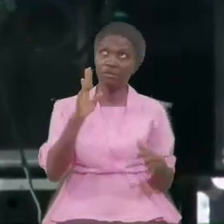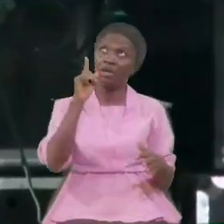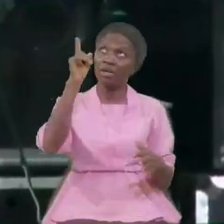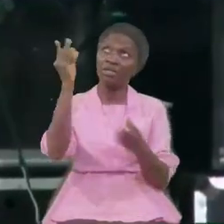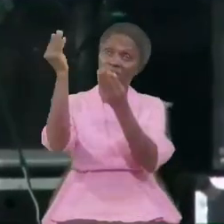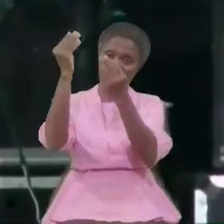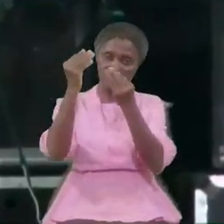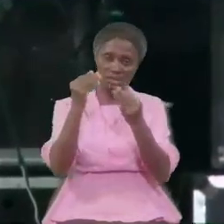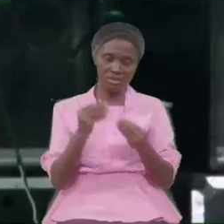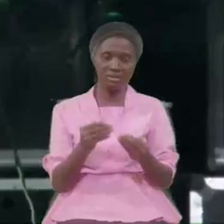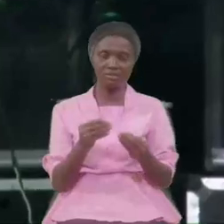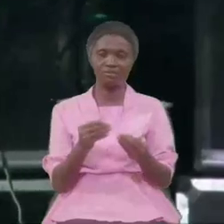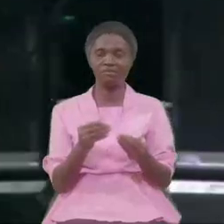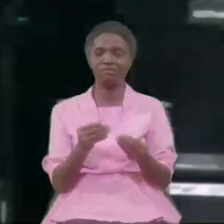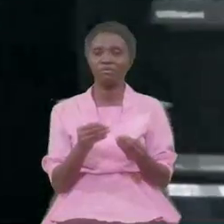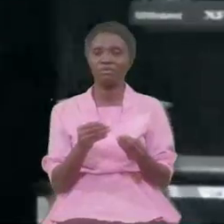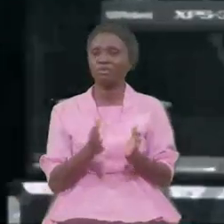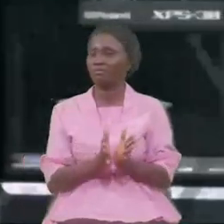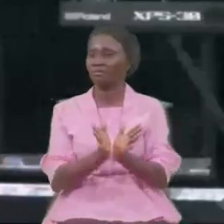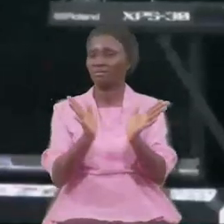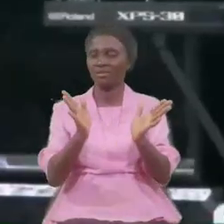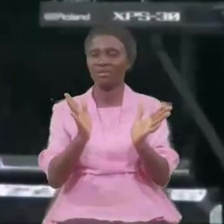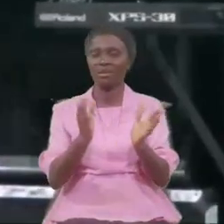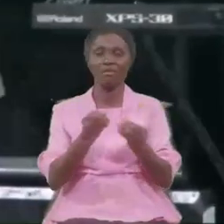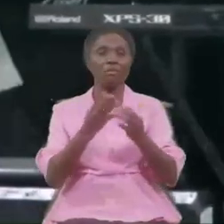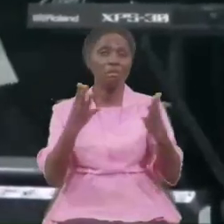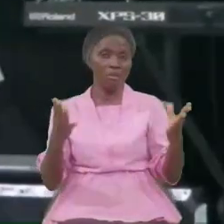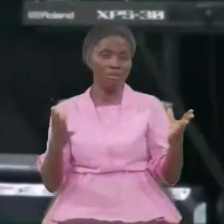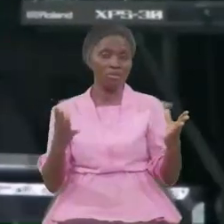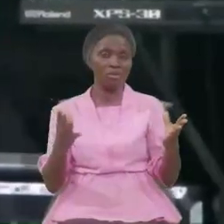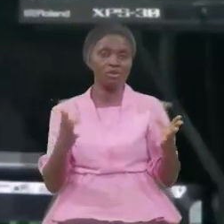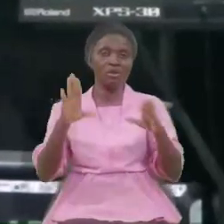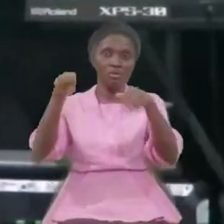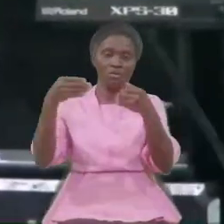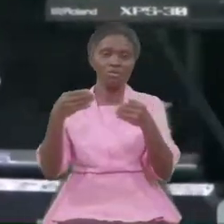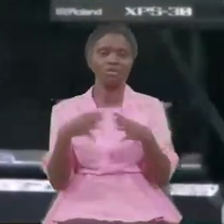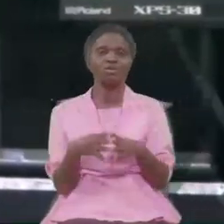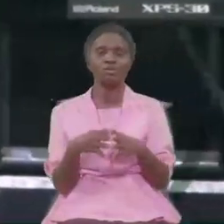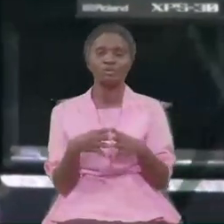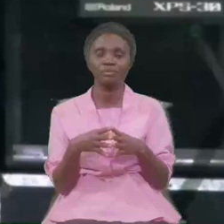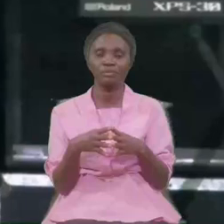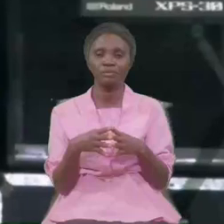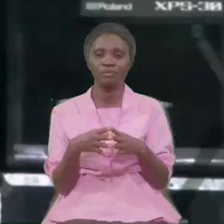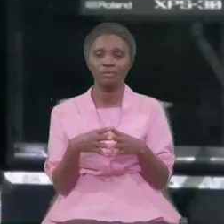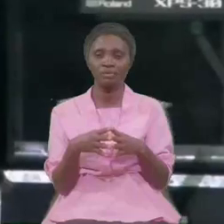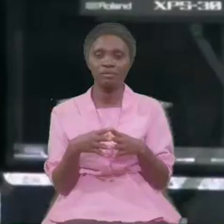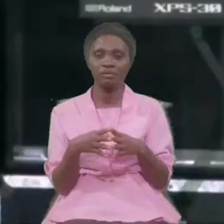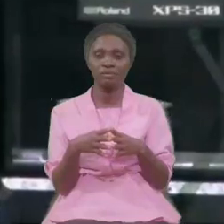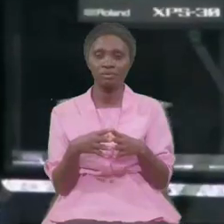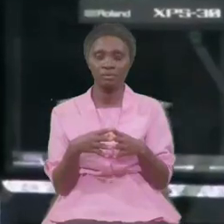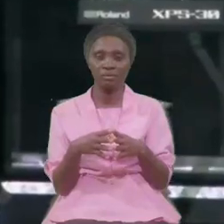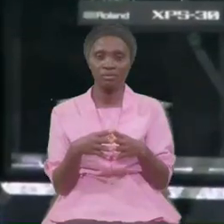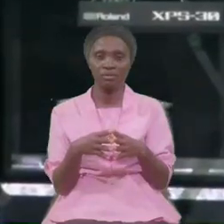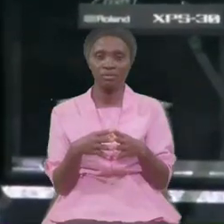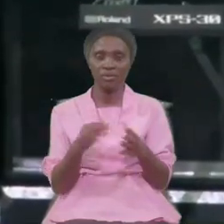Pour tous ceux qui tapent à la porte de Dieu, Dieu leur accorde une provision généreuse. Allons